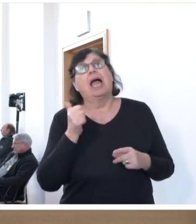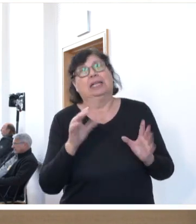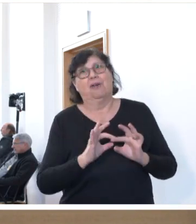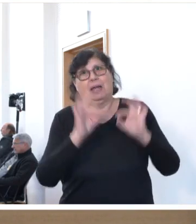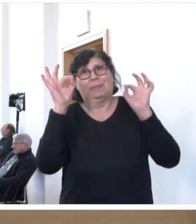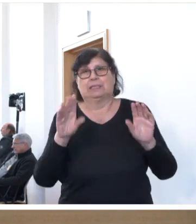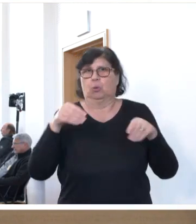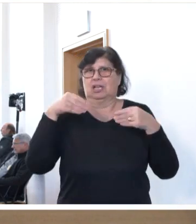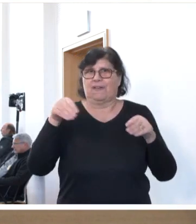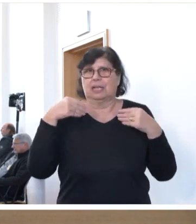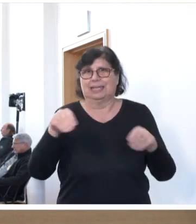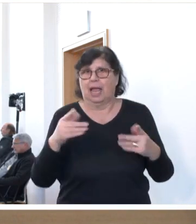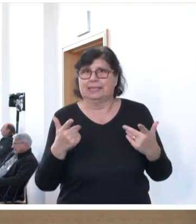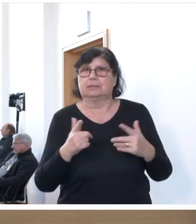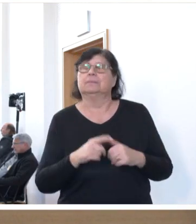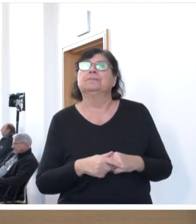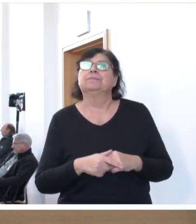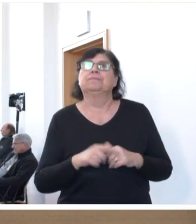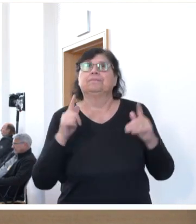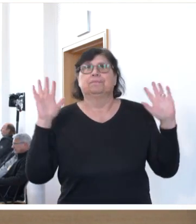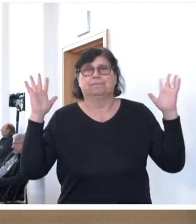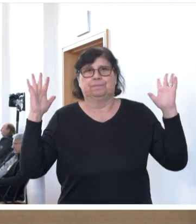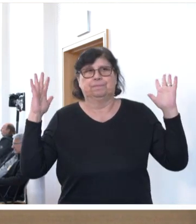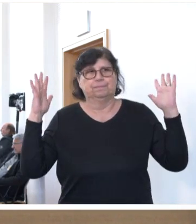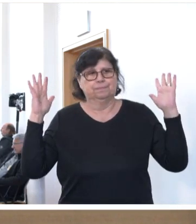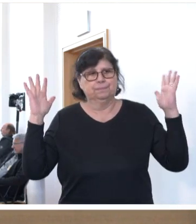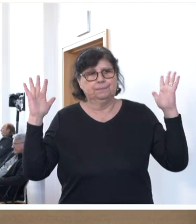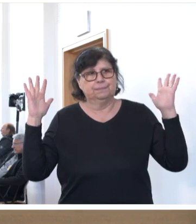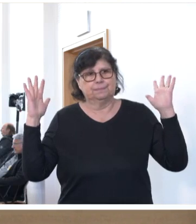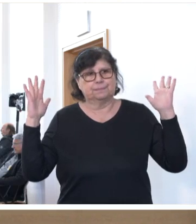Verbesserung der Qualität in unseren Einrichtungen.